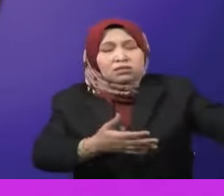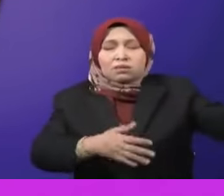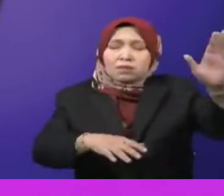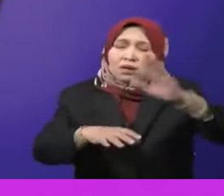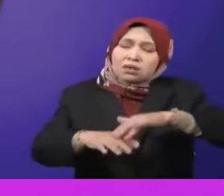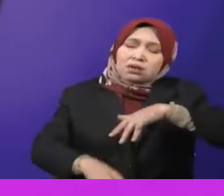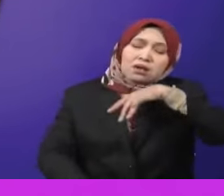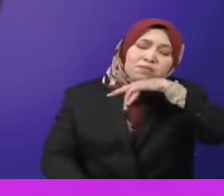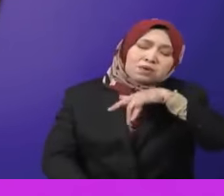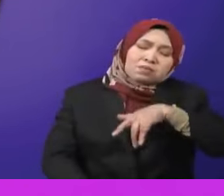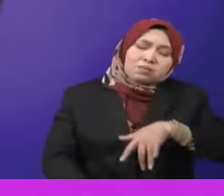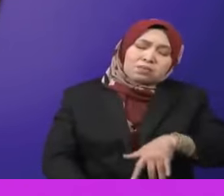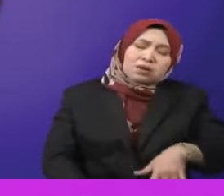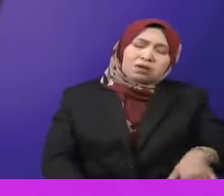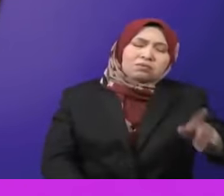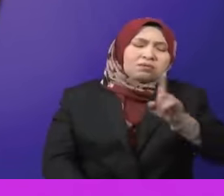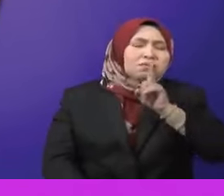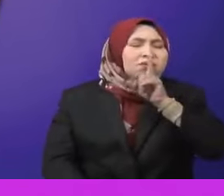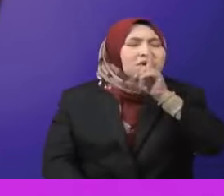نتلوها عليك